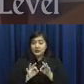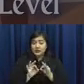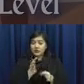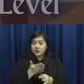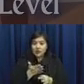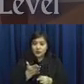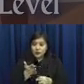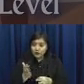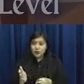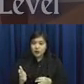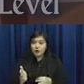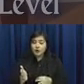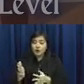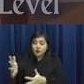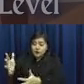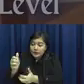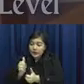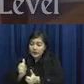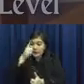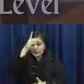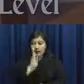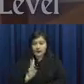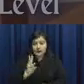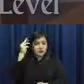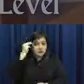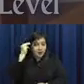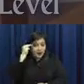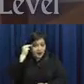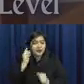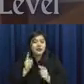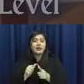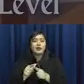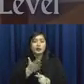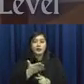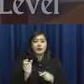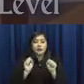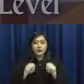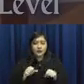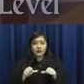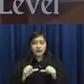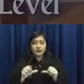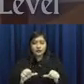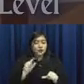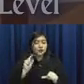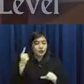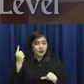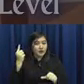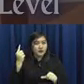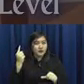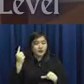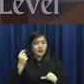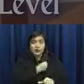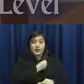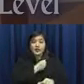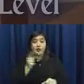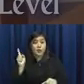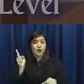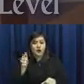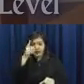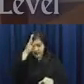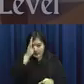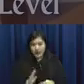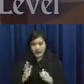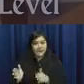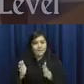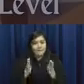atin, may pagpapatuloy natin yung sinimulan ng Diyos. Pero kung sinimulan ng Diyos, tas ipagpapatuloy natin na